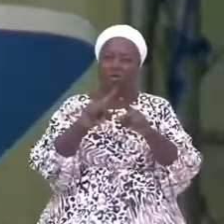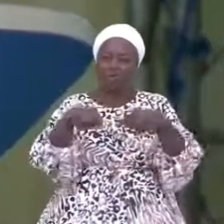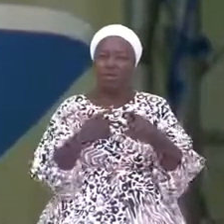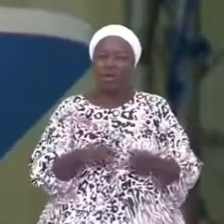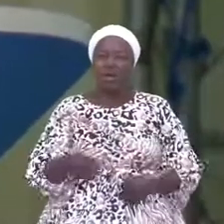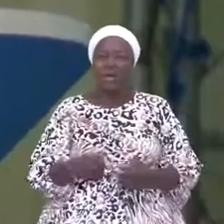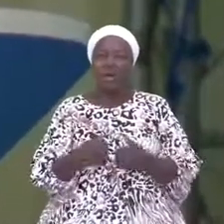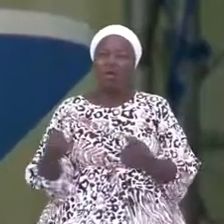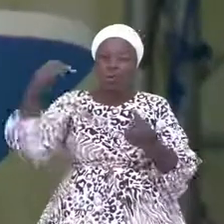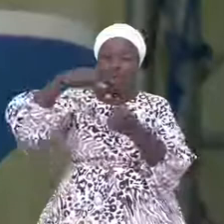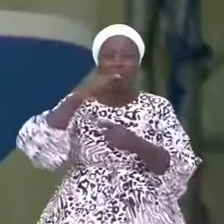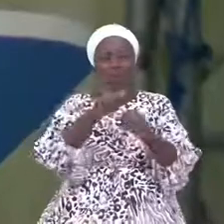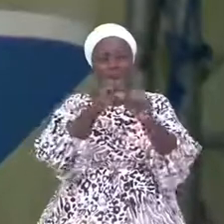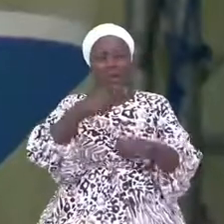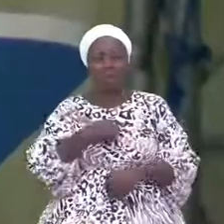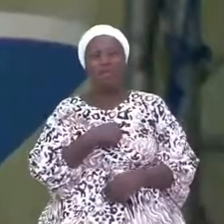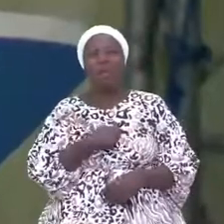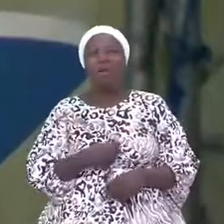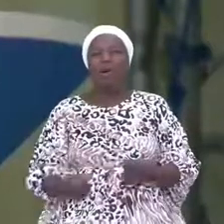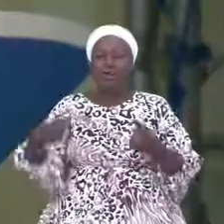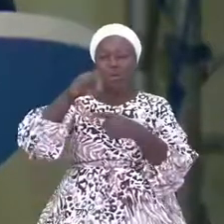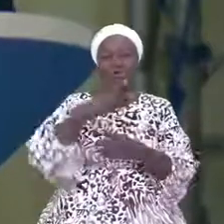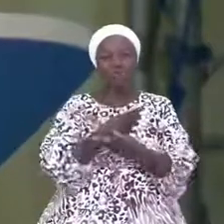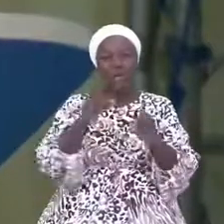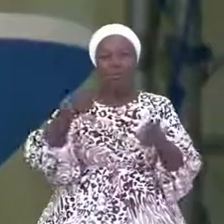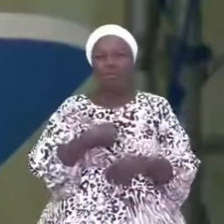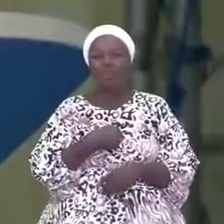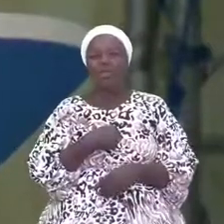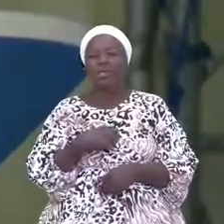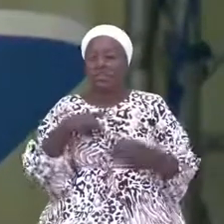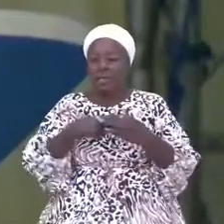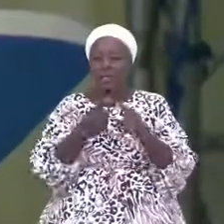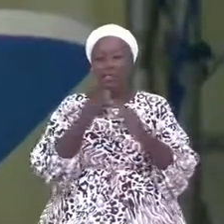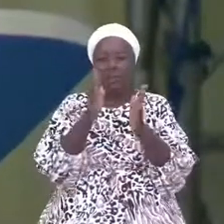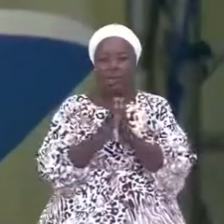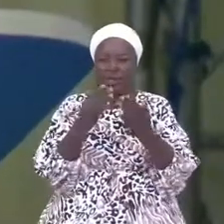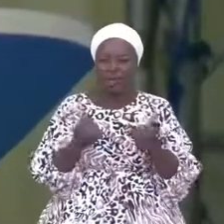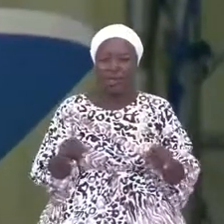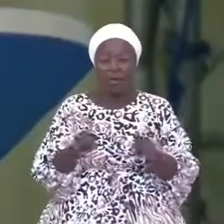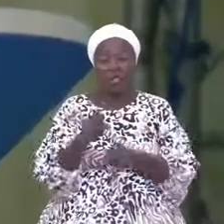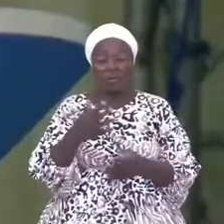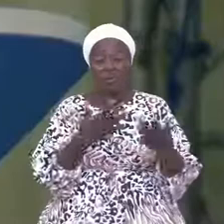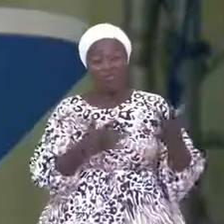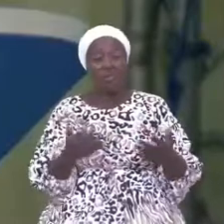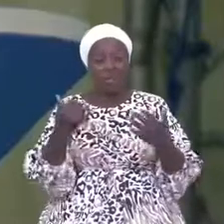je ne te laisserai point partir à moins que tu ne me bénisses, à moins que tu me guérisses, à moins que tu me